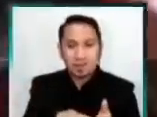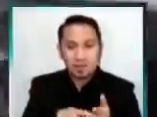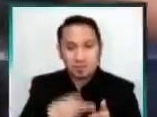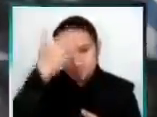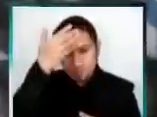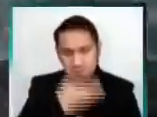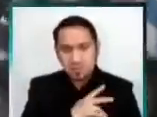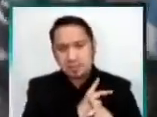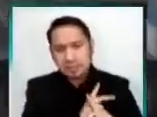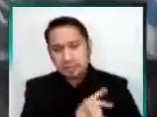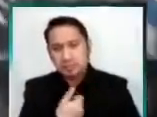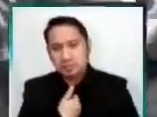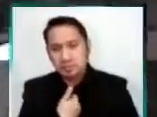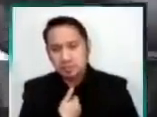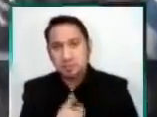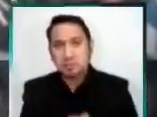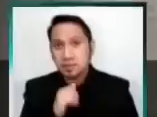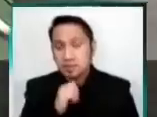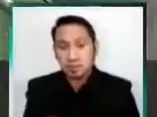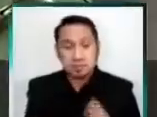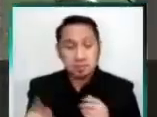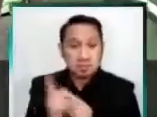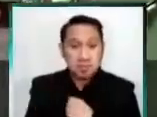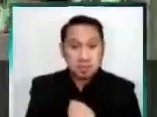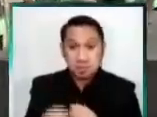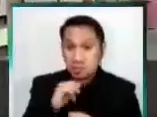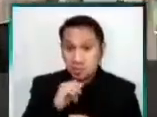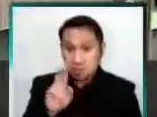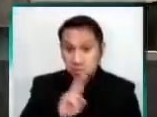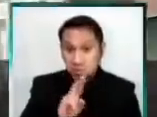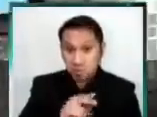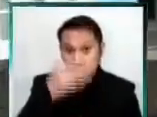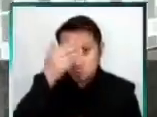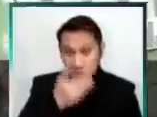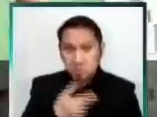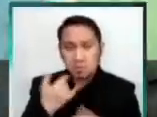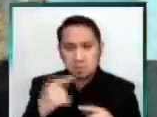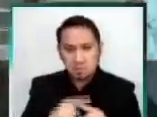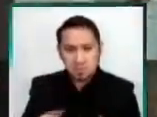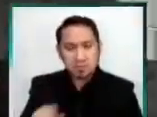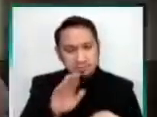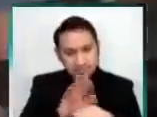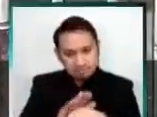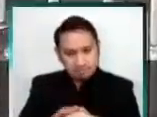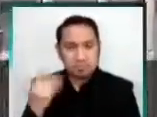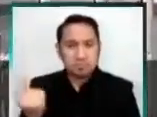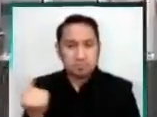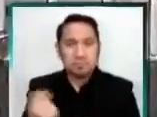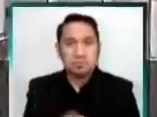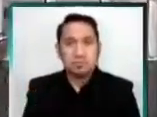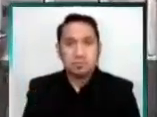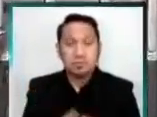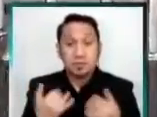COVID. Hindi naman daw pagmumultahin ang mga masisitang hindi magsusuot nito, papaalalahanan lang daw sila. Samantala, handa rin ng